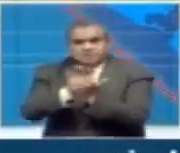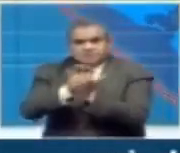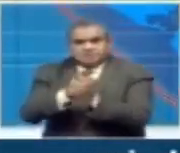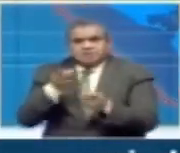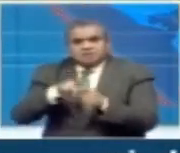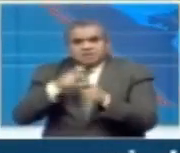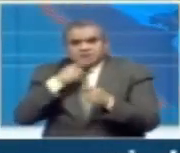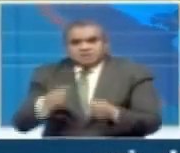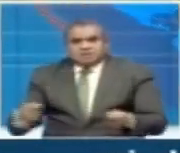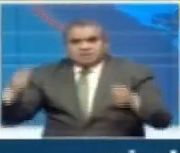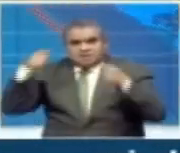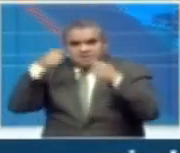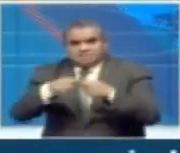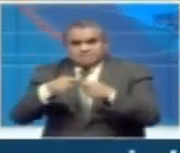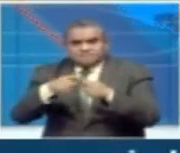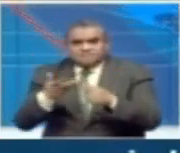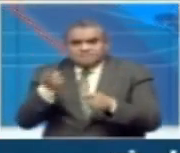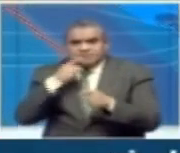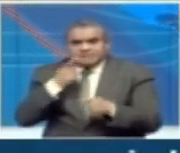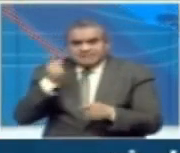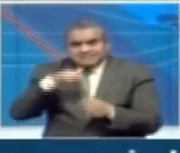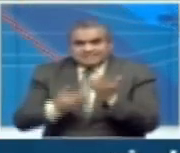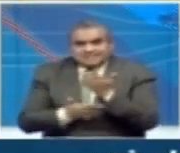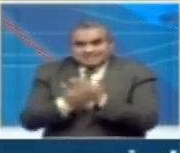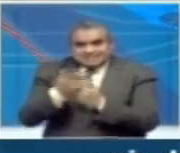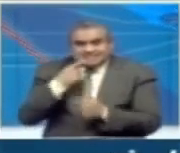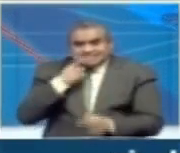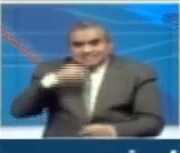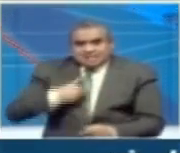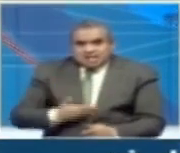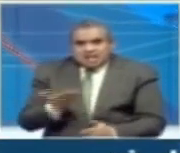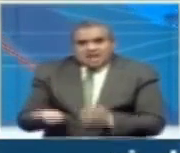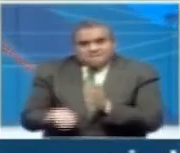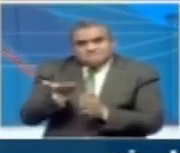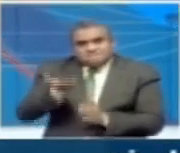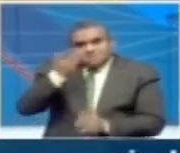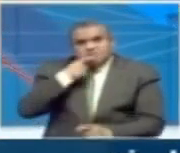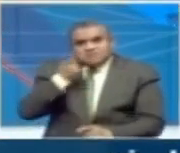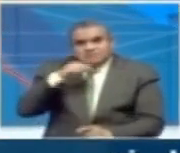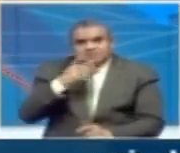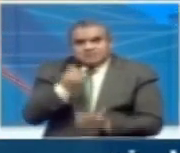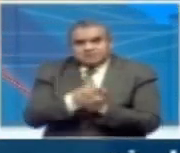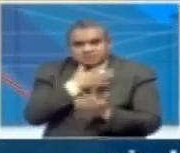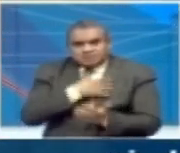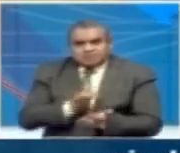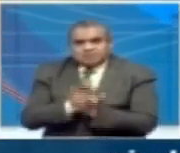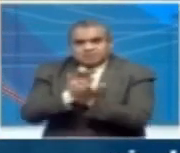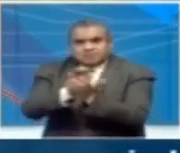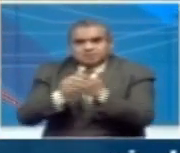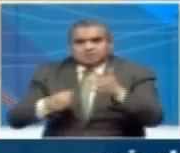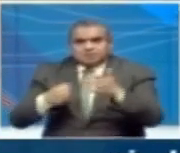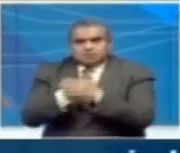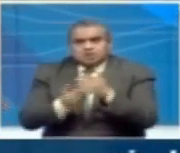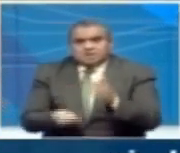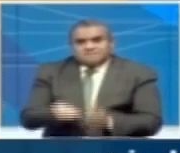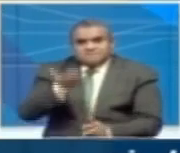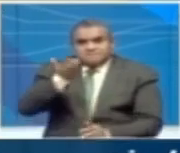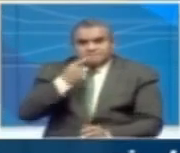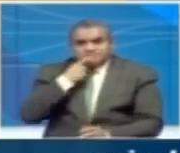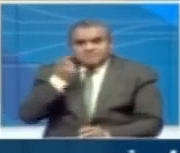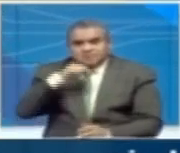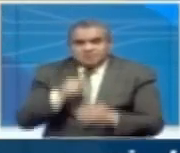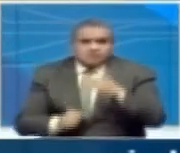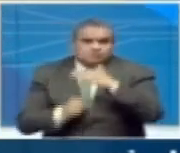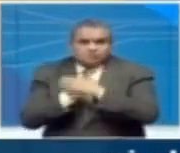دايما وبيخلينا لكل مرحلة جديدة عندنا طموح اننا نبقى احسن. التكريم بيديني دفع المزيد من